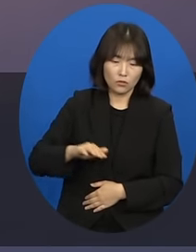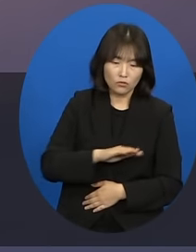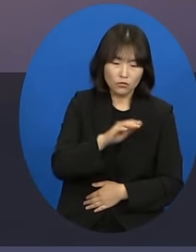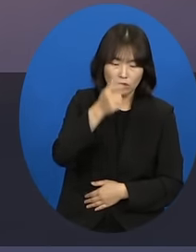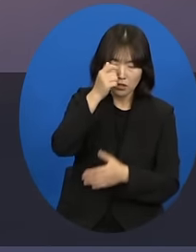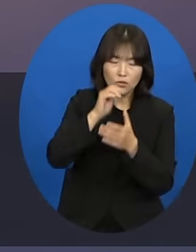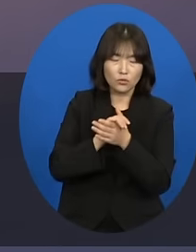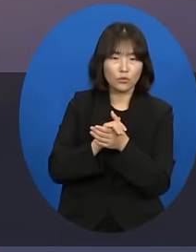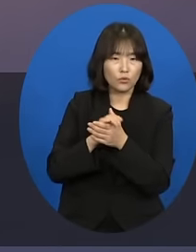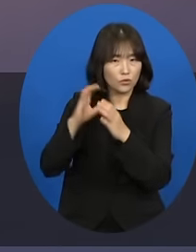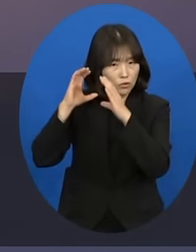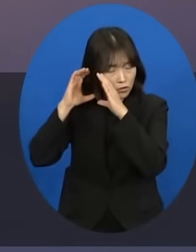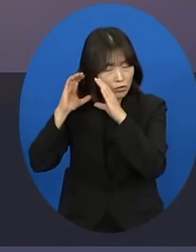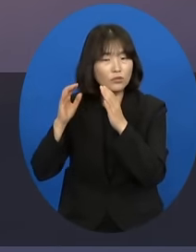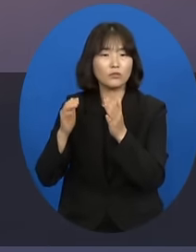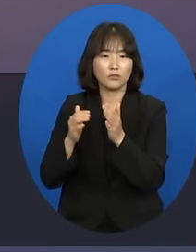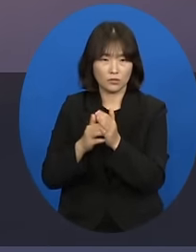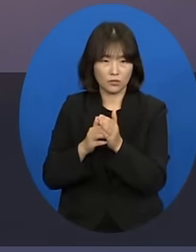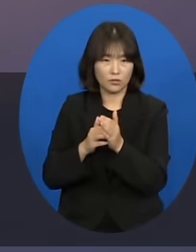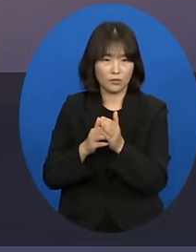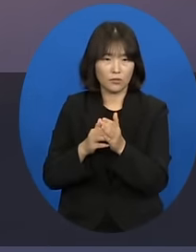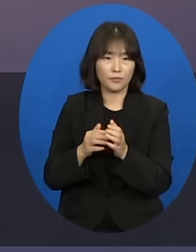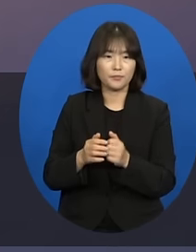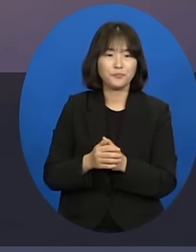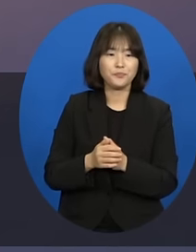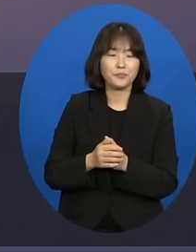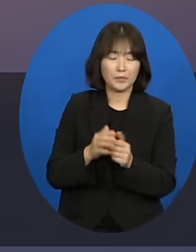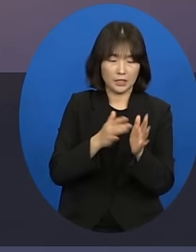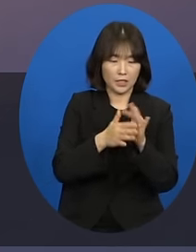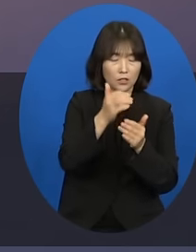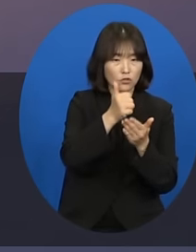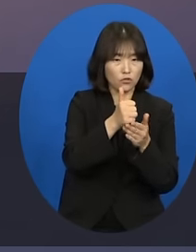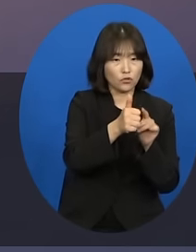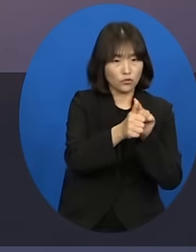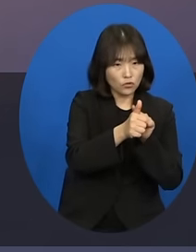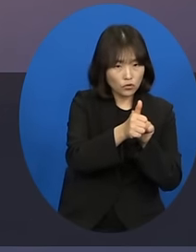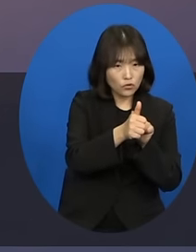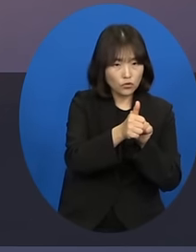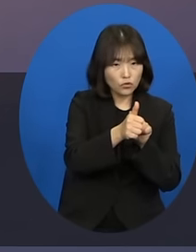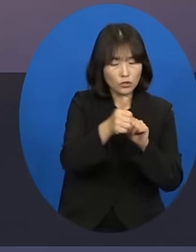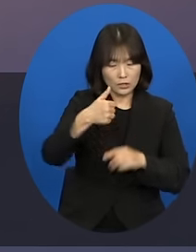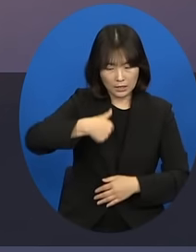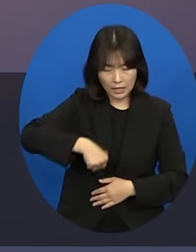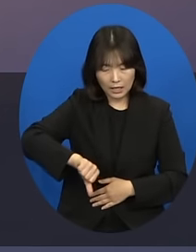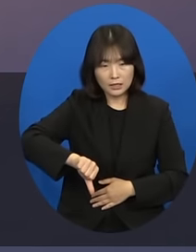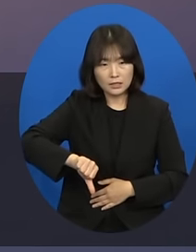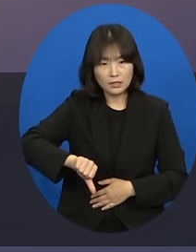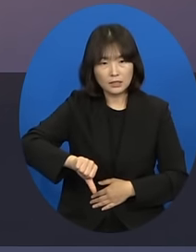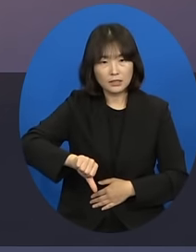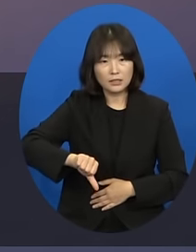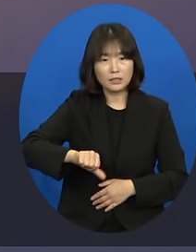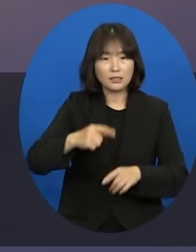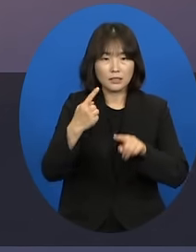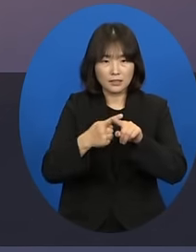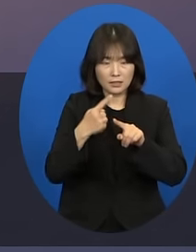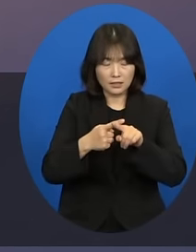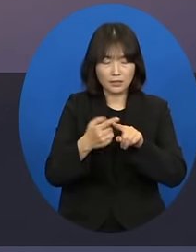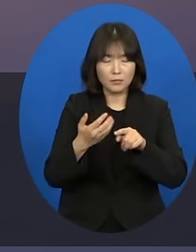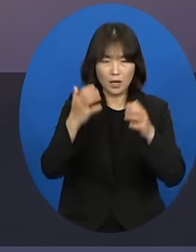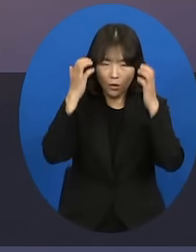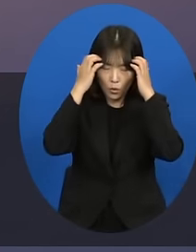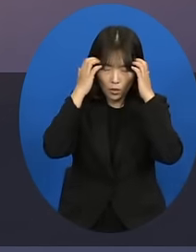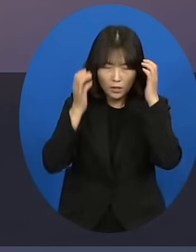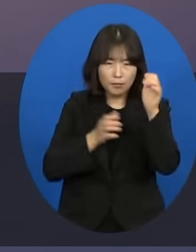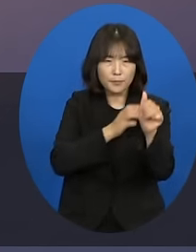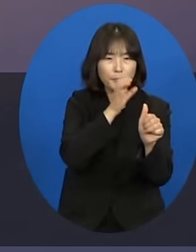8절. 그는 아드님이시지만 고난을 당하심으로써 순종을 배우셨습니다. 이건